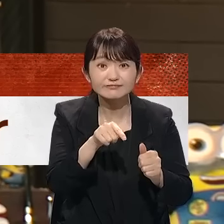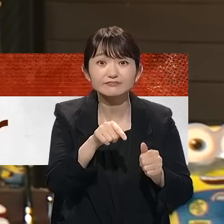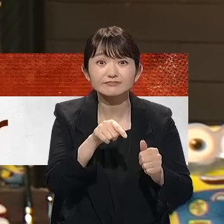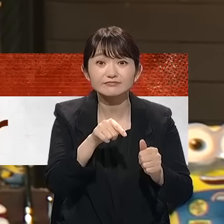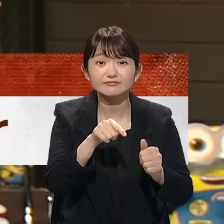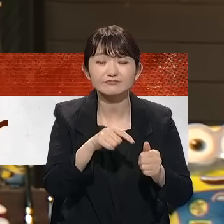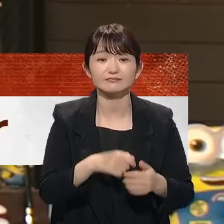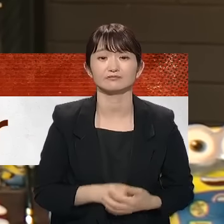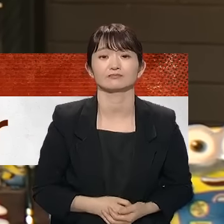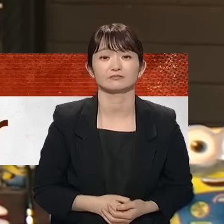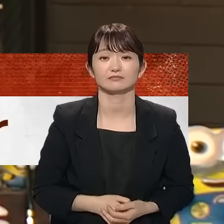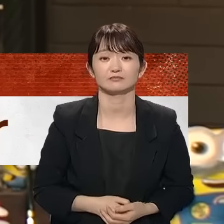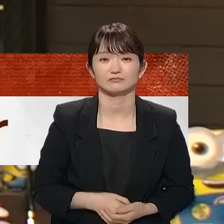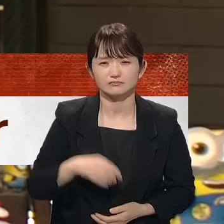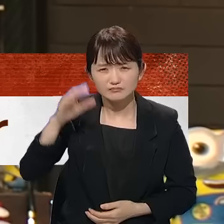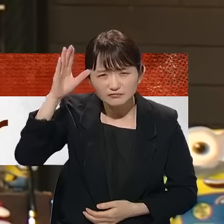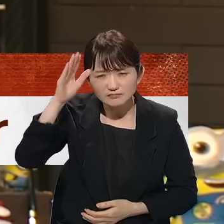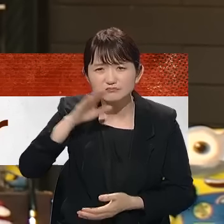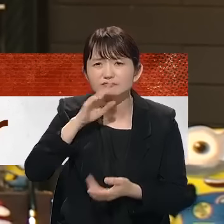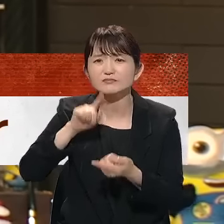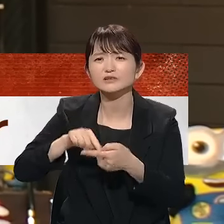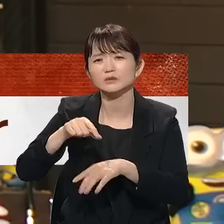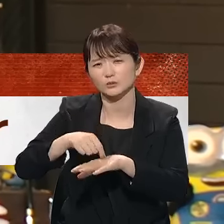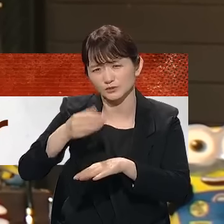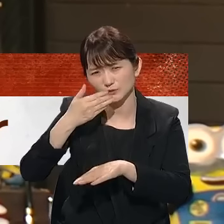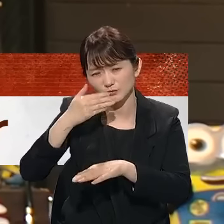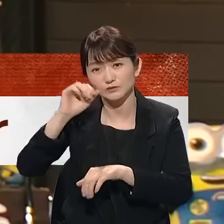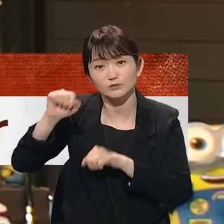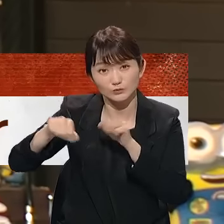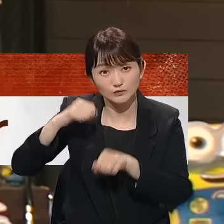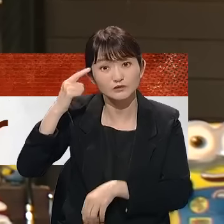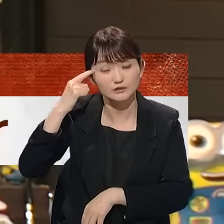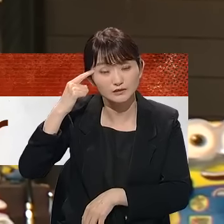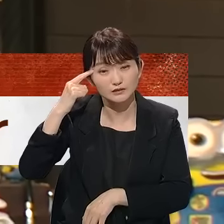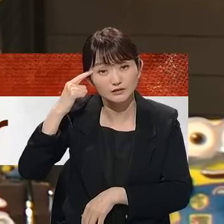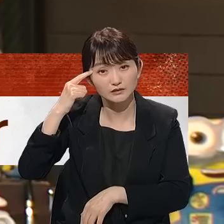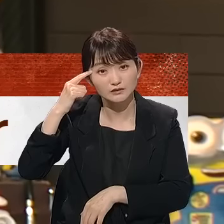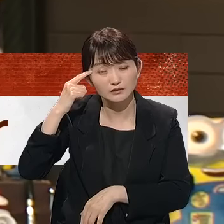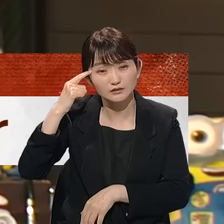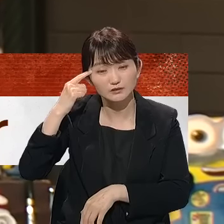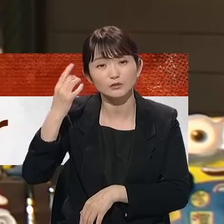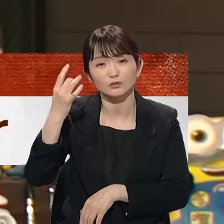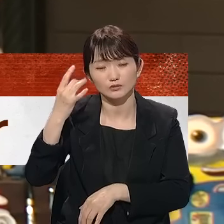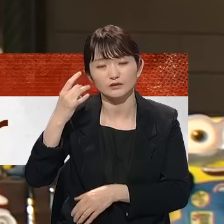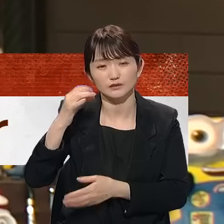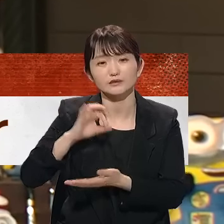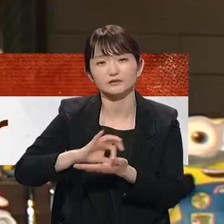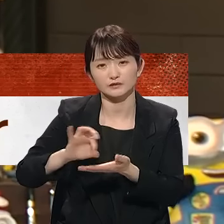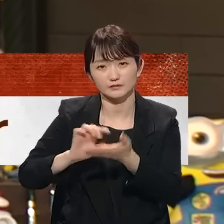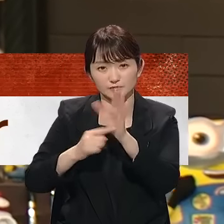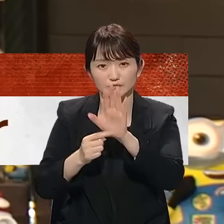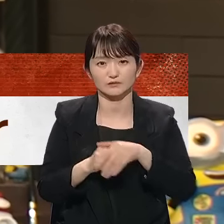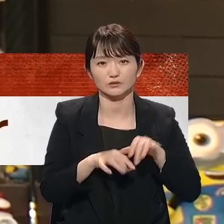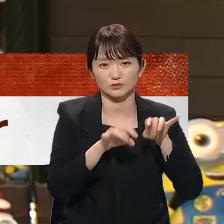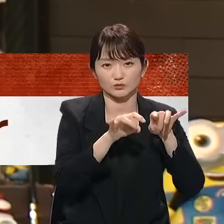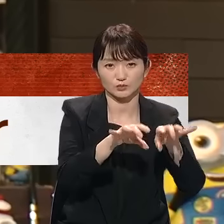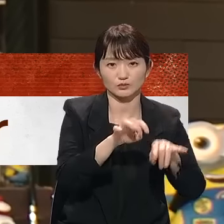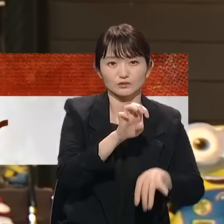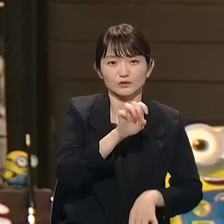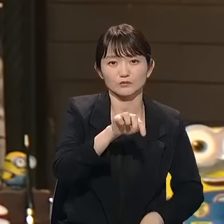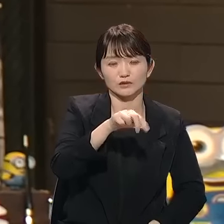앉았네. 뭐 이러지 않습니까? 개는 당연히 육식동물이려니 하는 생각에서 비롯된 관용 표현이죠. 자, 호주 퍼스에